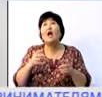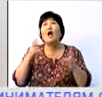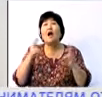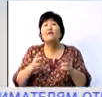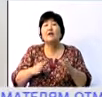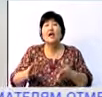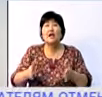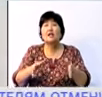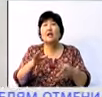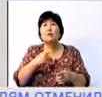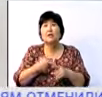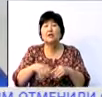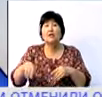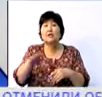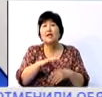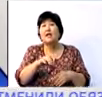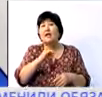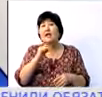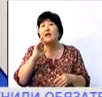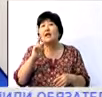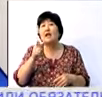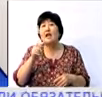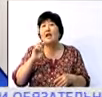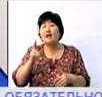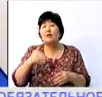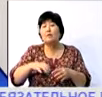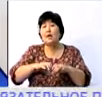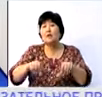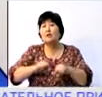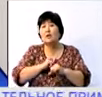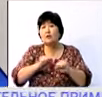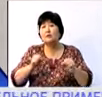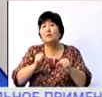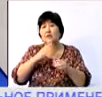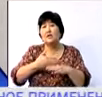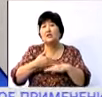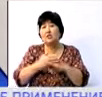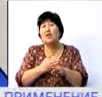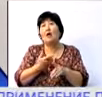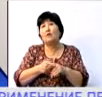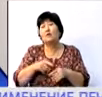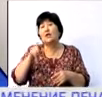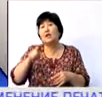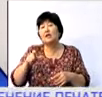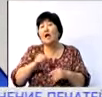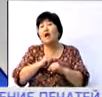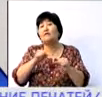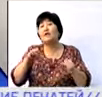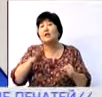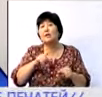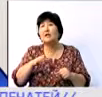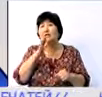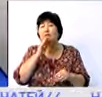на трассе произошла в районе переулка Игылек. Лопнули трубы диаметром 630 миллиметров. По словам тепловиков, авария произошла во